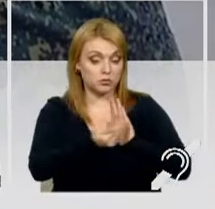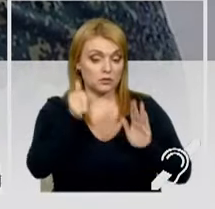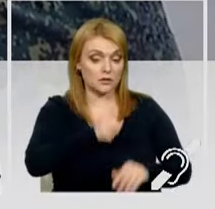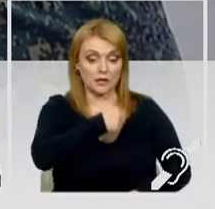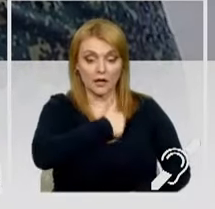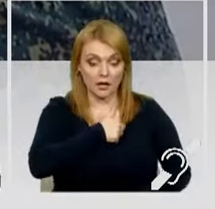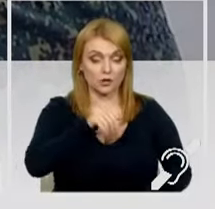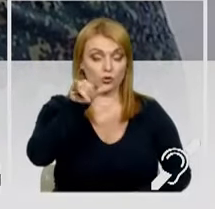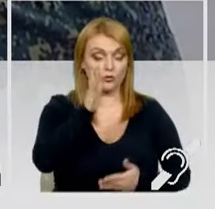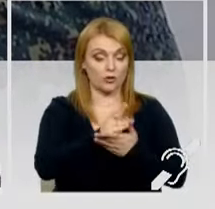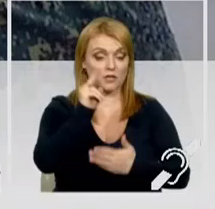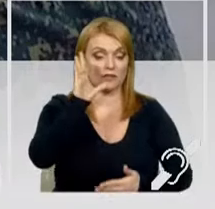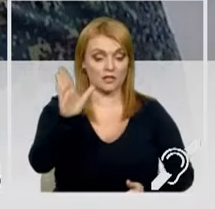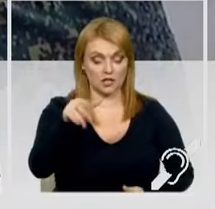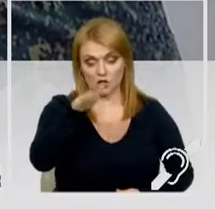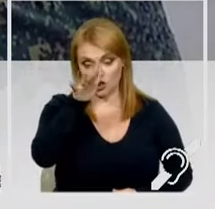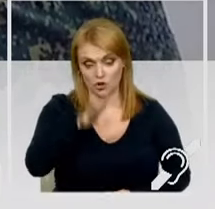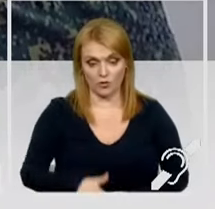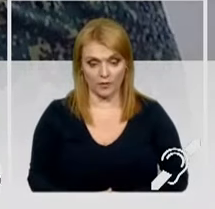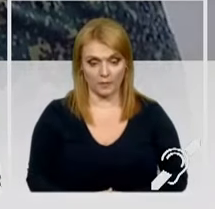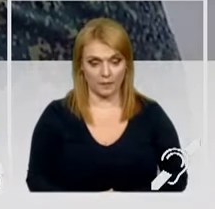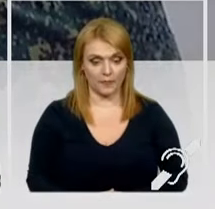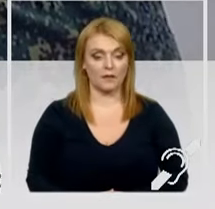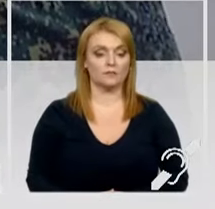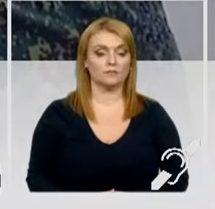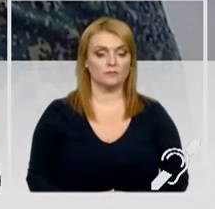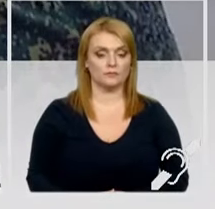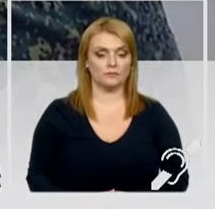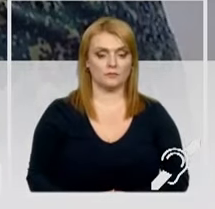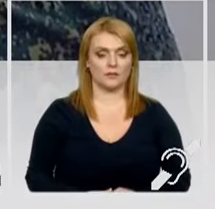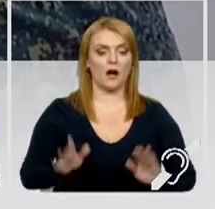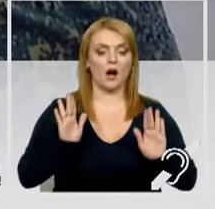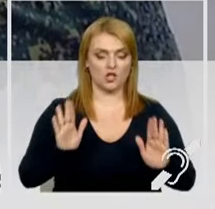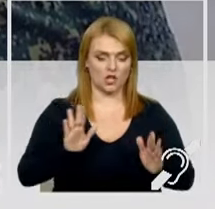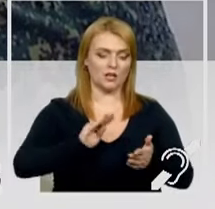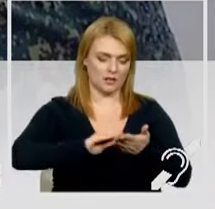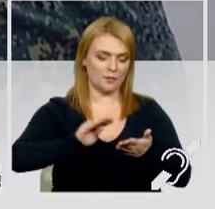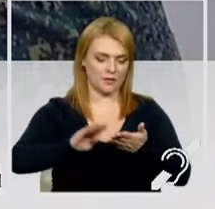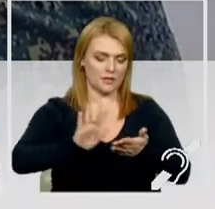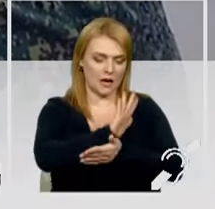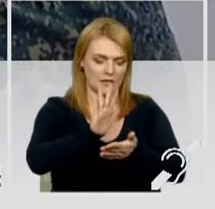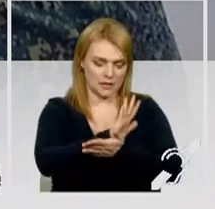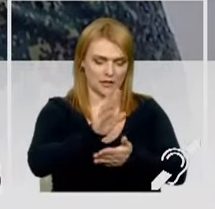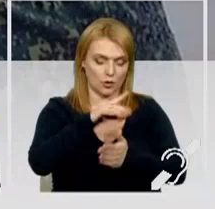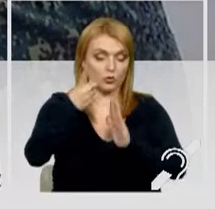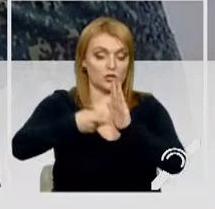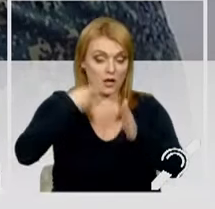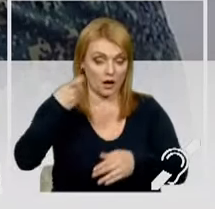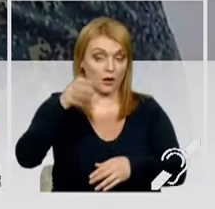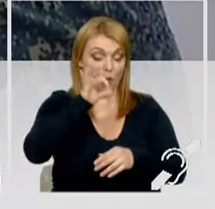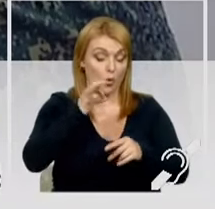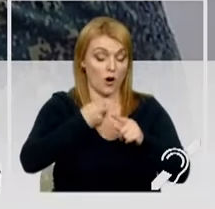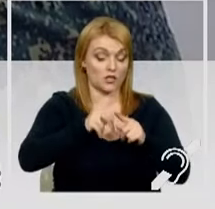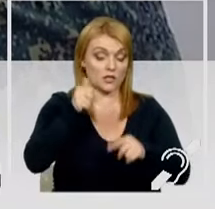de avere că deține un apartament la Chișinău orașul său natal scrie rise Moldova conaș enk a intrat în proprietatea